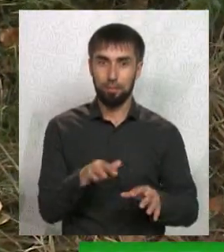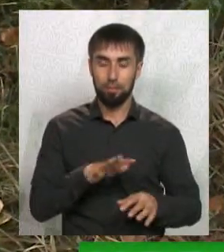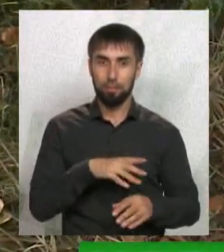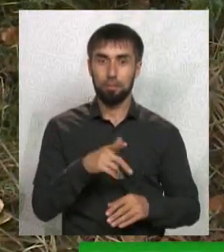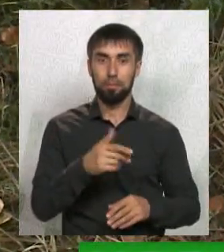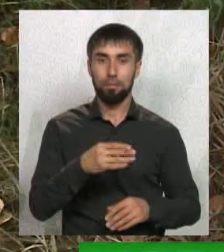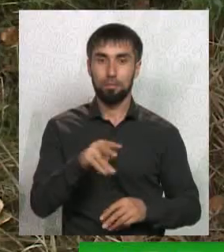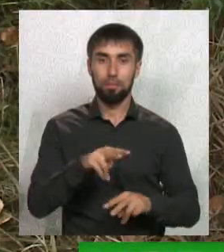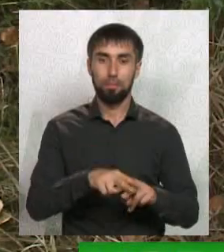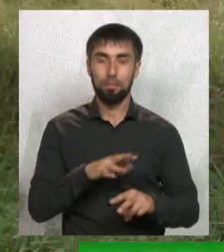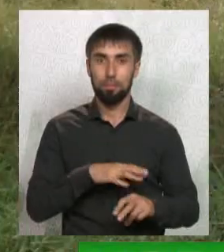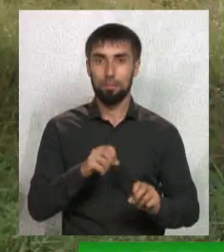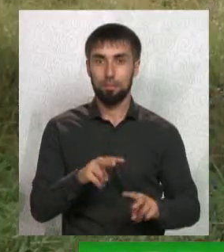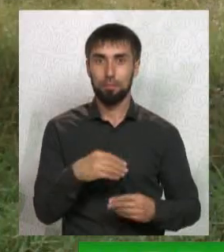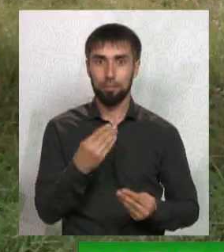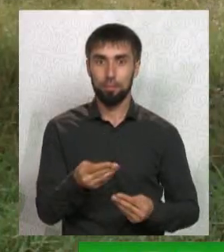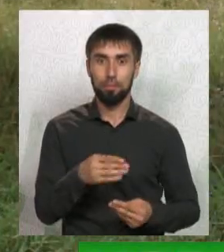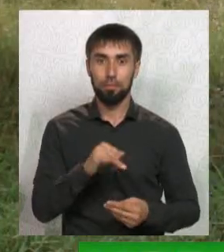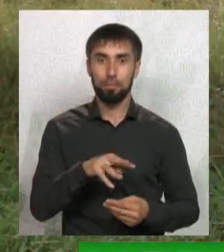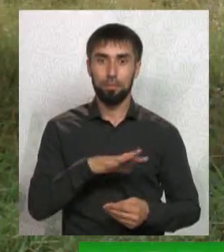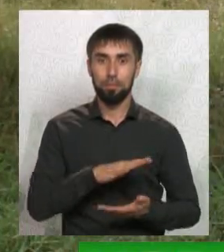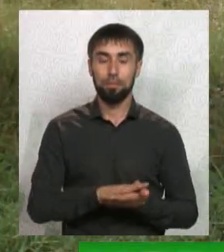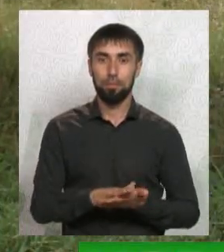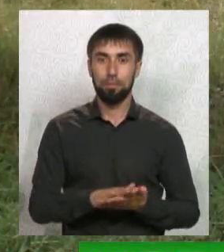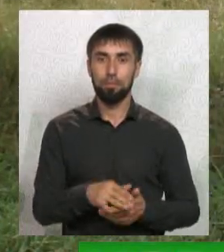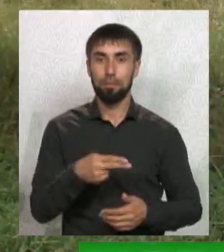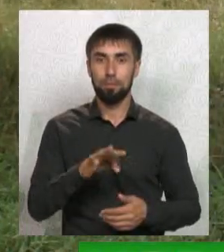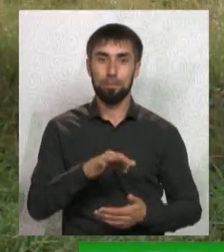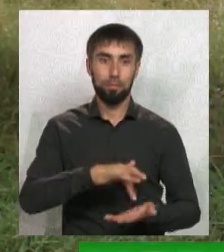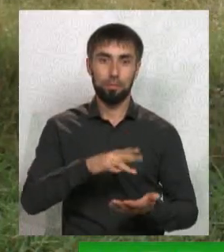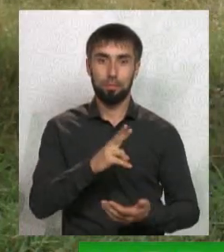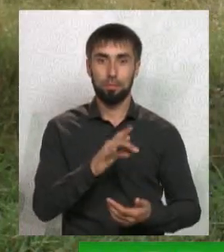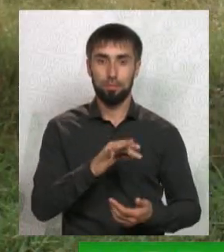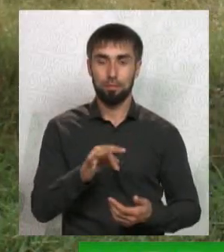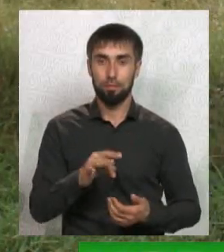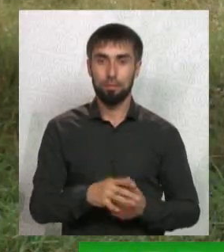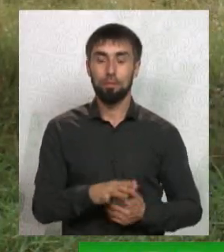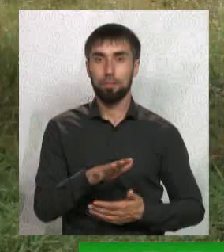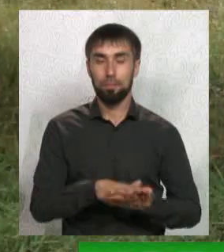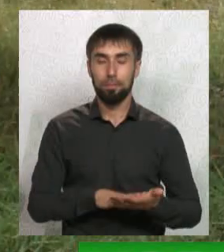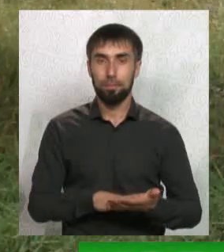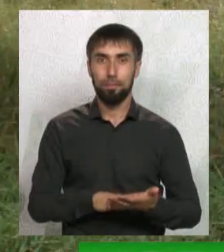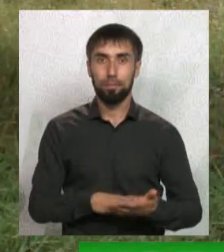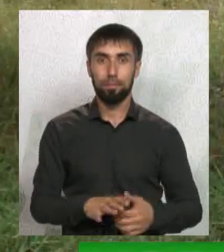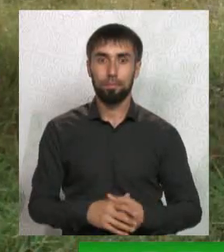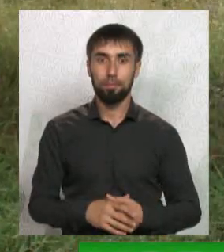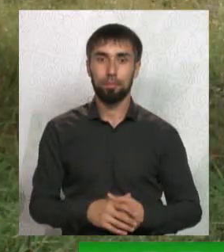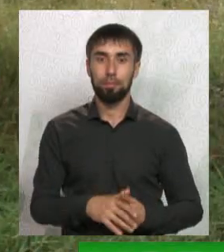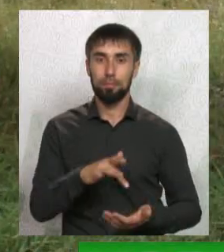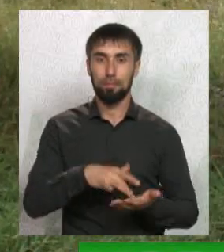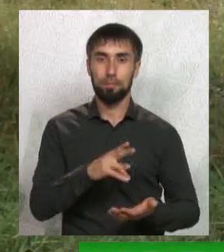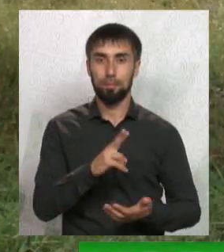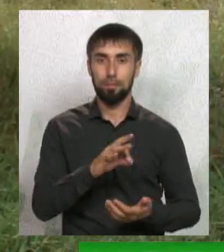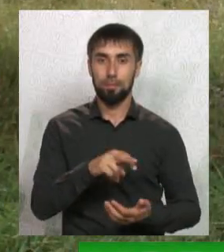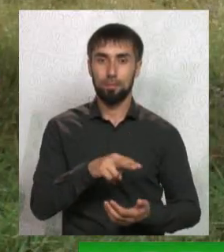располагает, они тоже своих специалистов дали. Тут было прочищено до центрального коллектора. Вот. Дальше в центральном коллекторе там